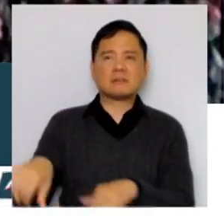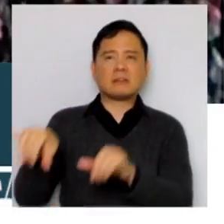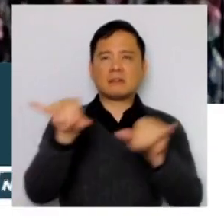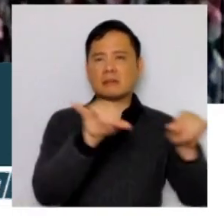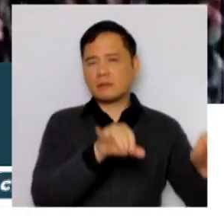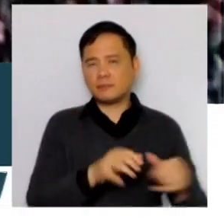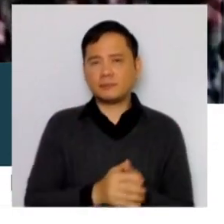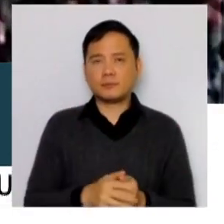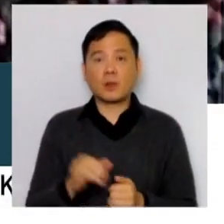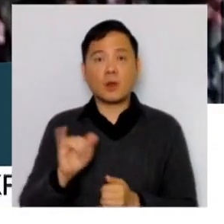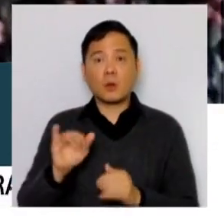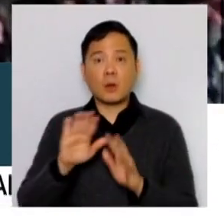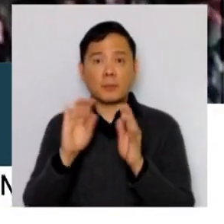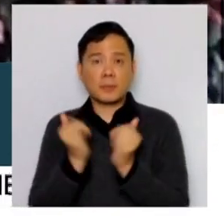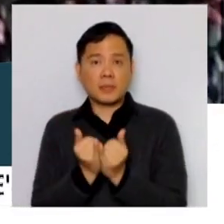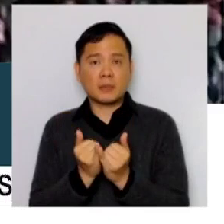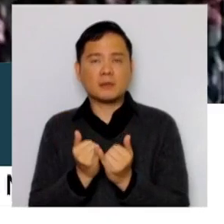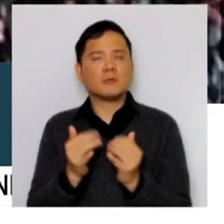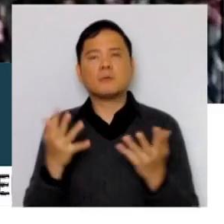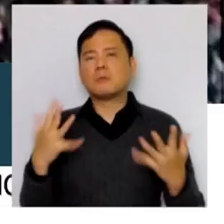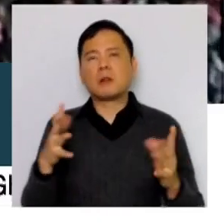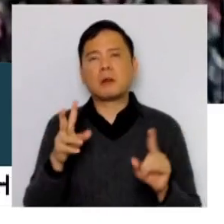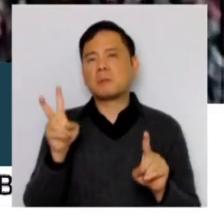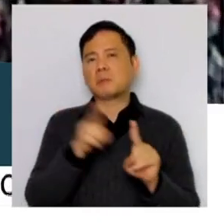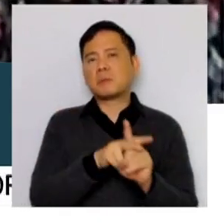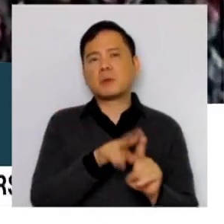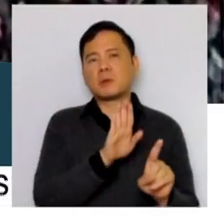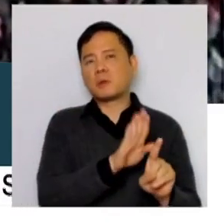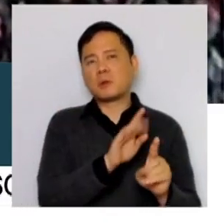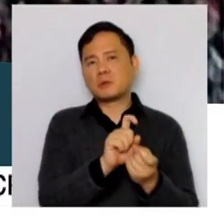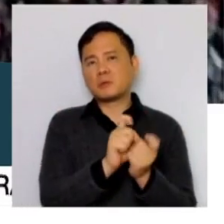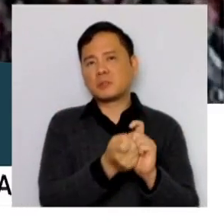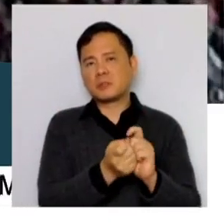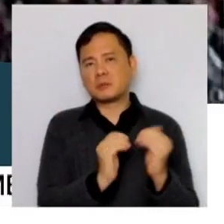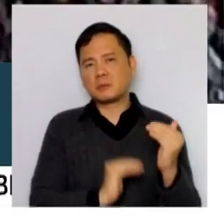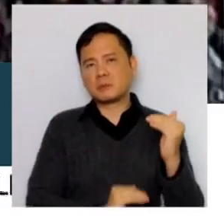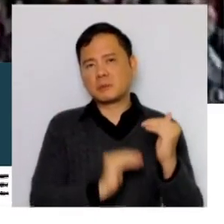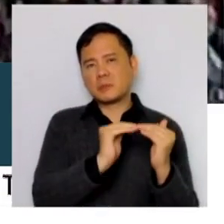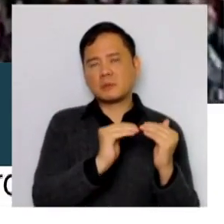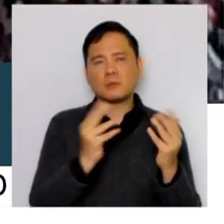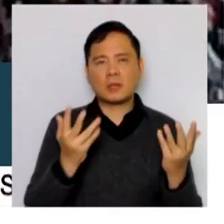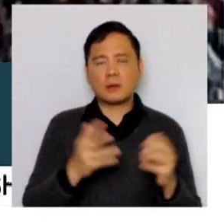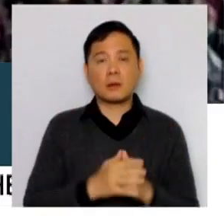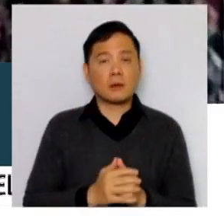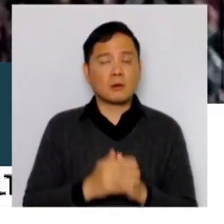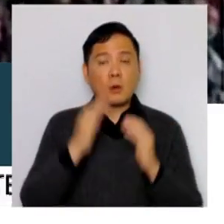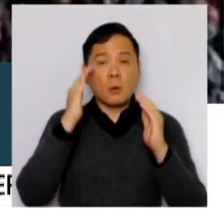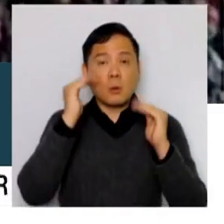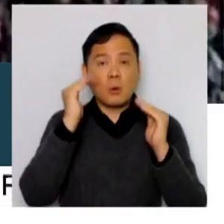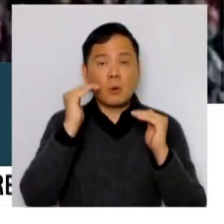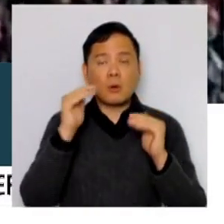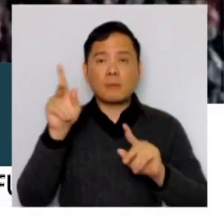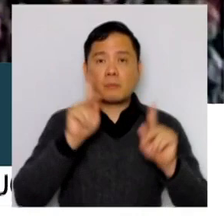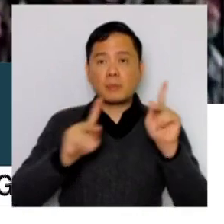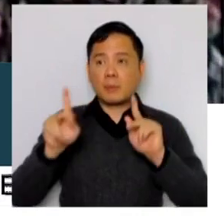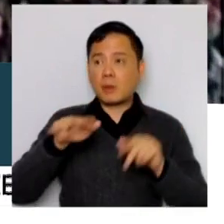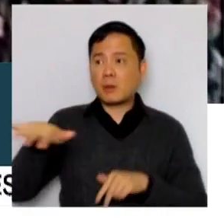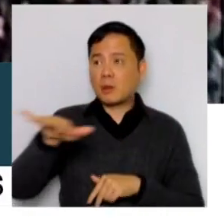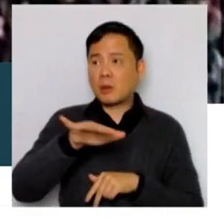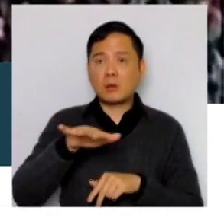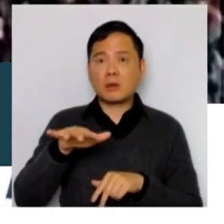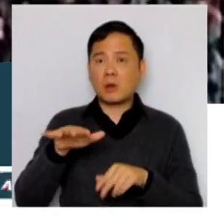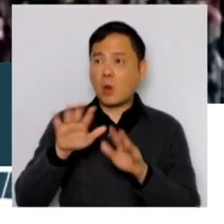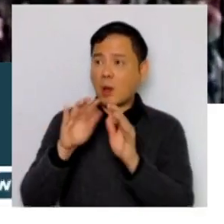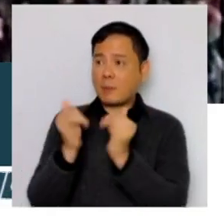oil companies na hindi nag-implement ng kanyang adjustment. So hopefully, makinig po yung ating mga kasama sa industriya